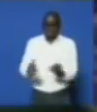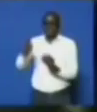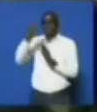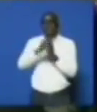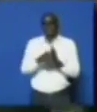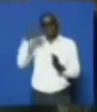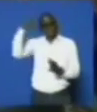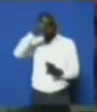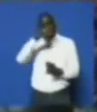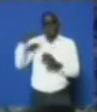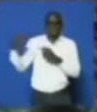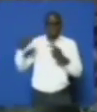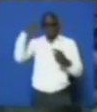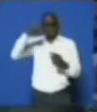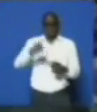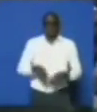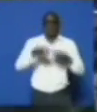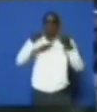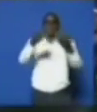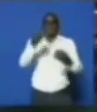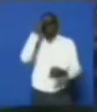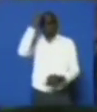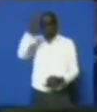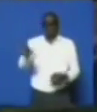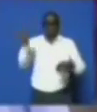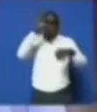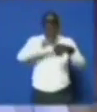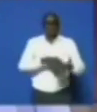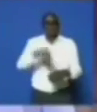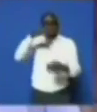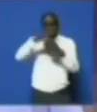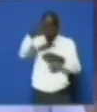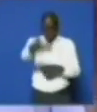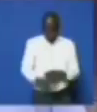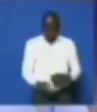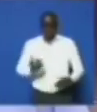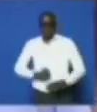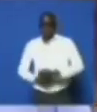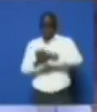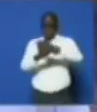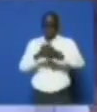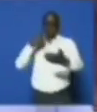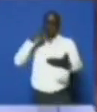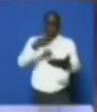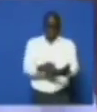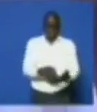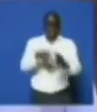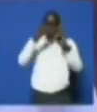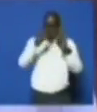des leaders d'opinion qui se sont investis dans l'accueil la protection et l'assistance de ces réfugiés